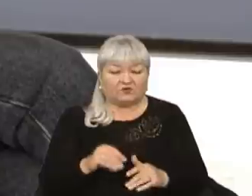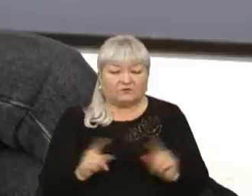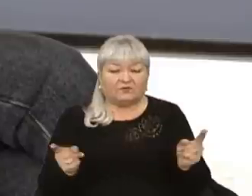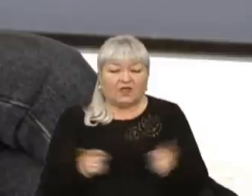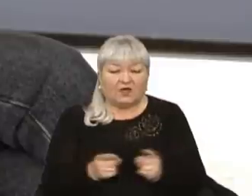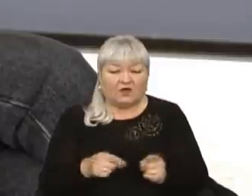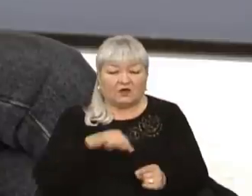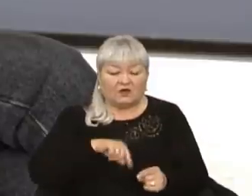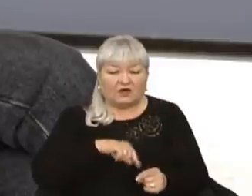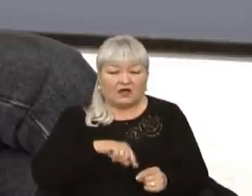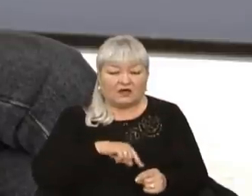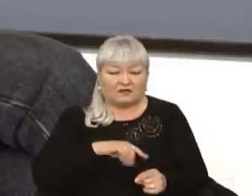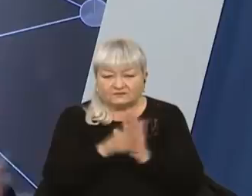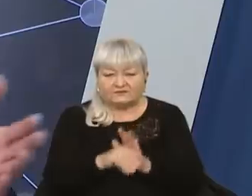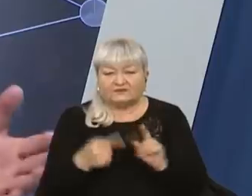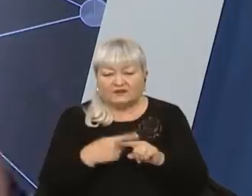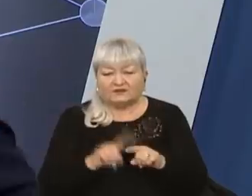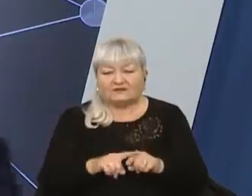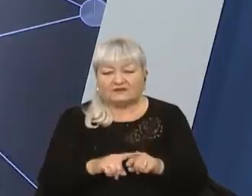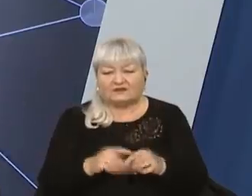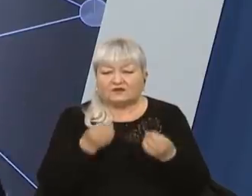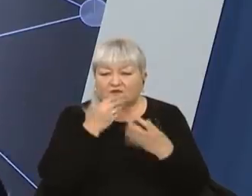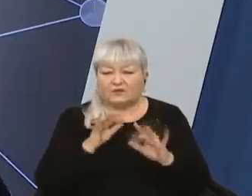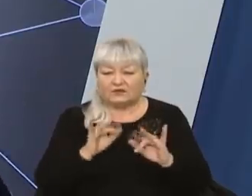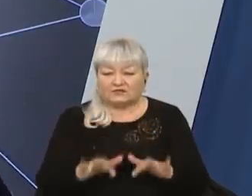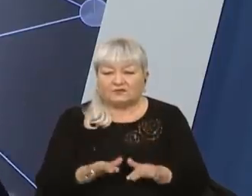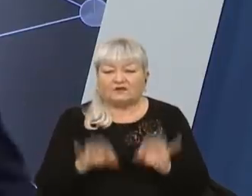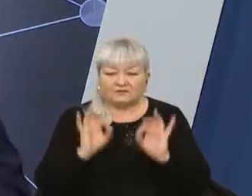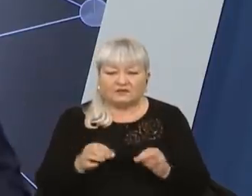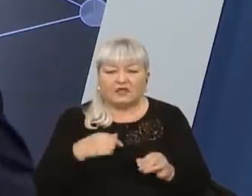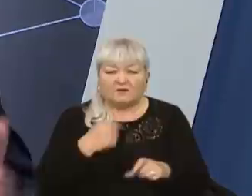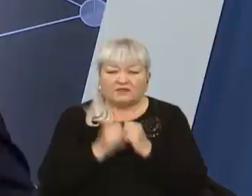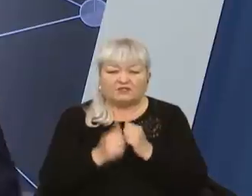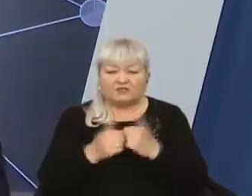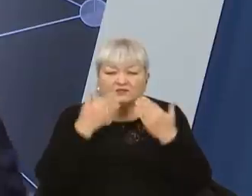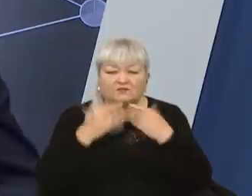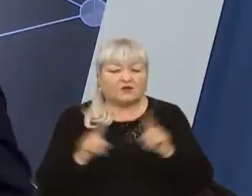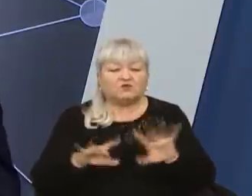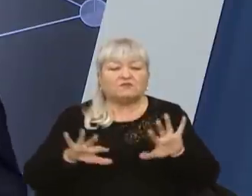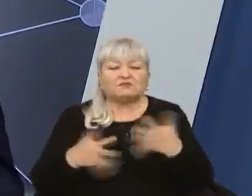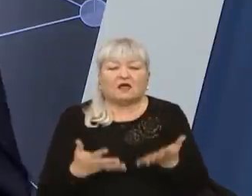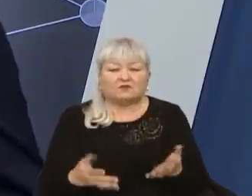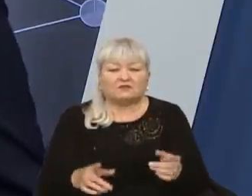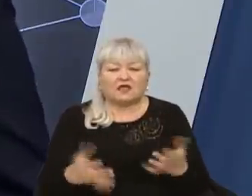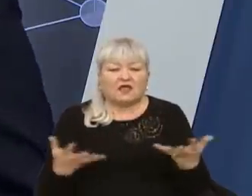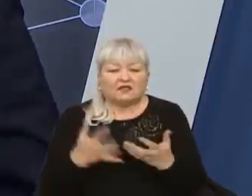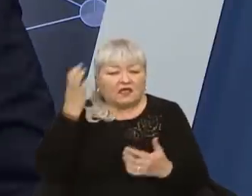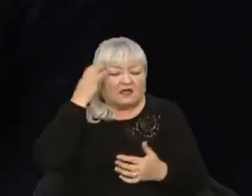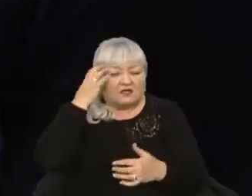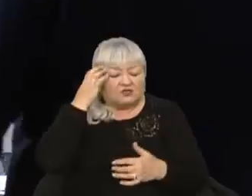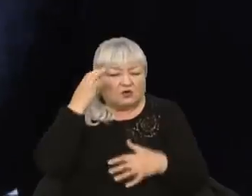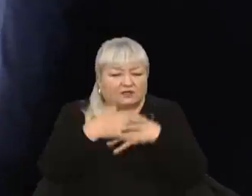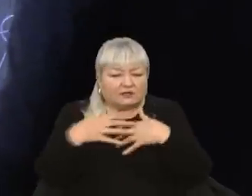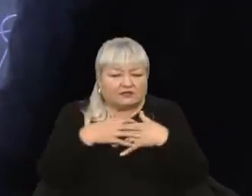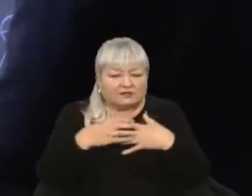5 характеристик про кожного з опонентів. І справді мене дуже часто запитують, а що сталося, яка чорна кішка перебігла між вами,